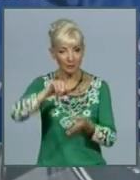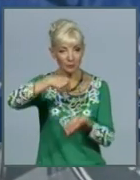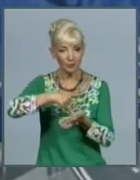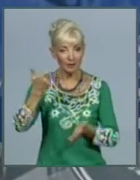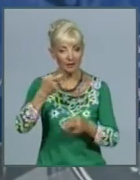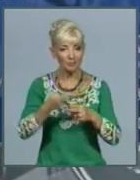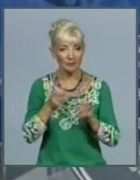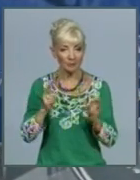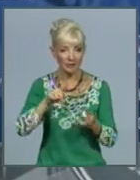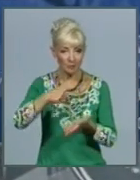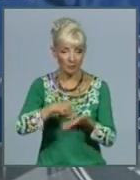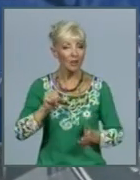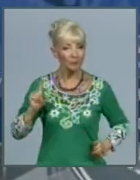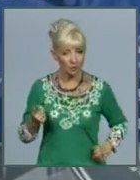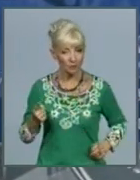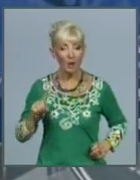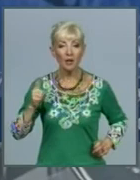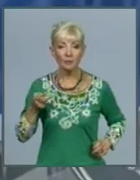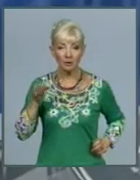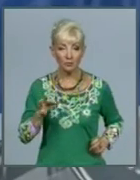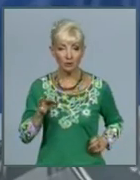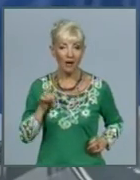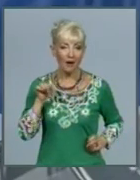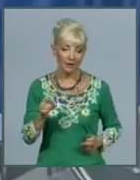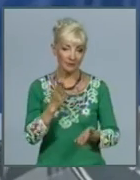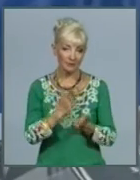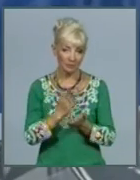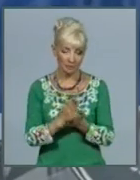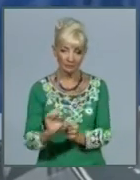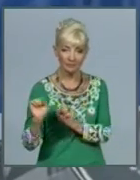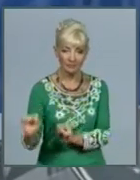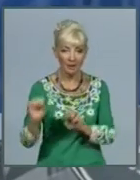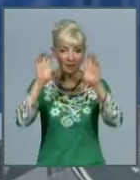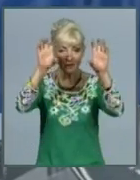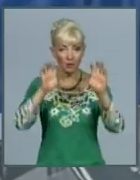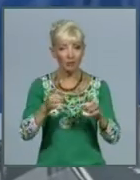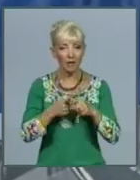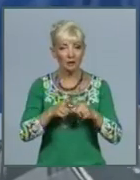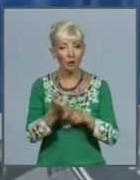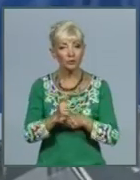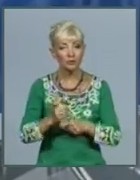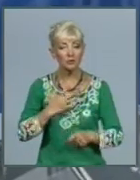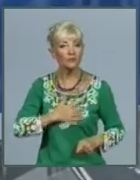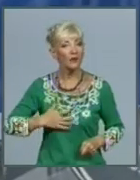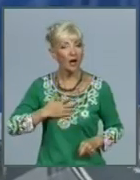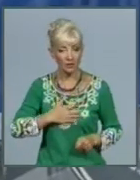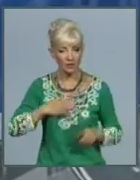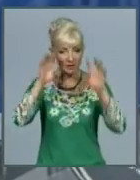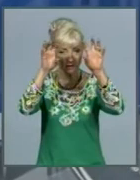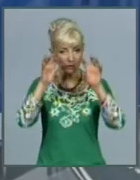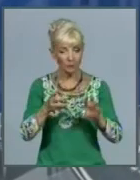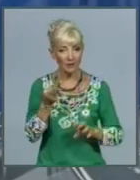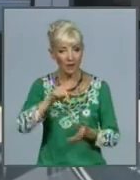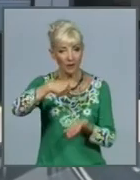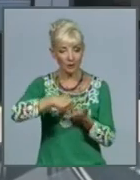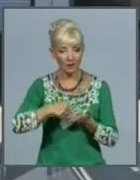Почему? Потому что они стоят на страже закона. Это очень важная институция для города Харькова и в целом